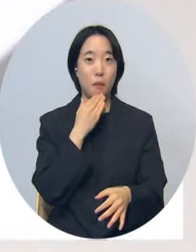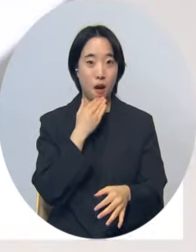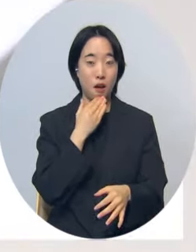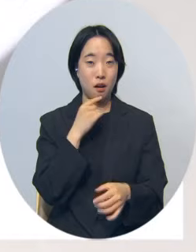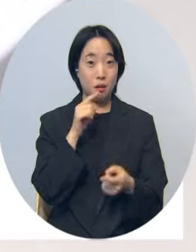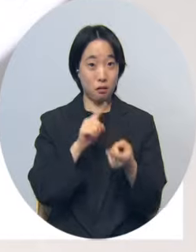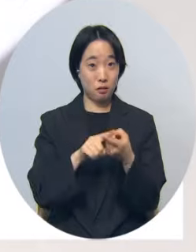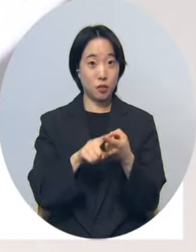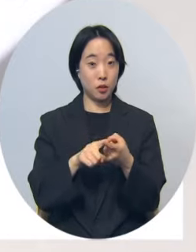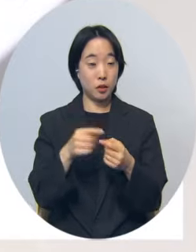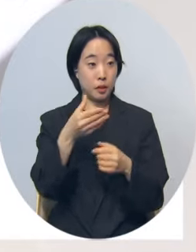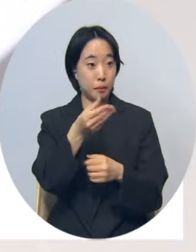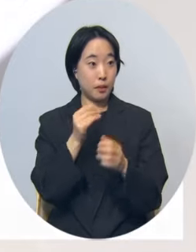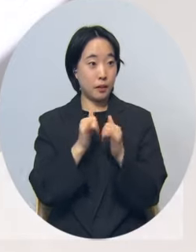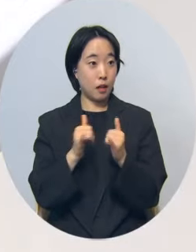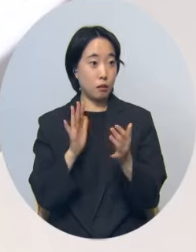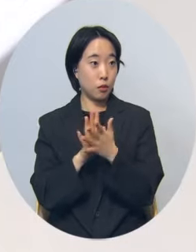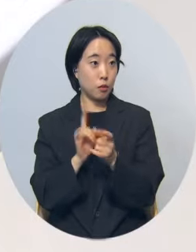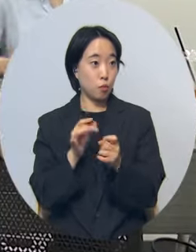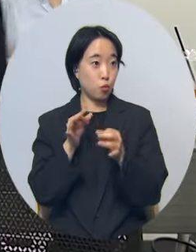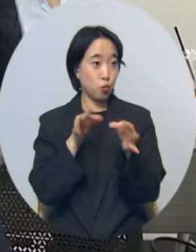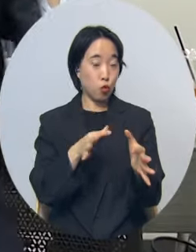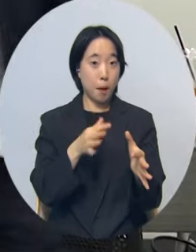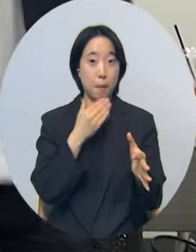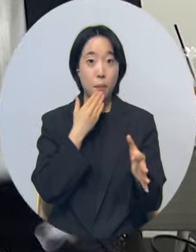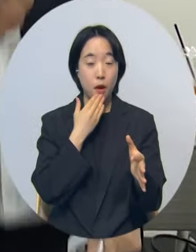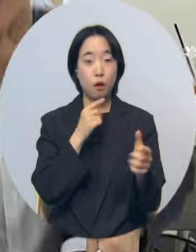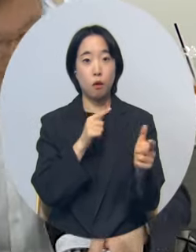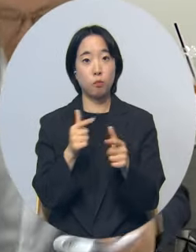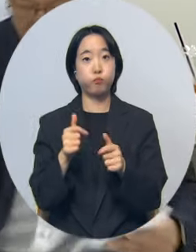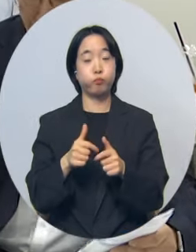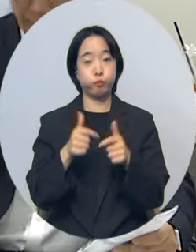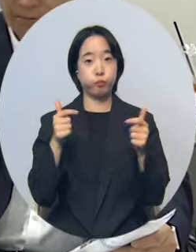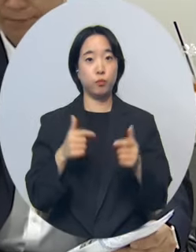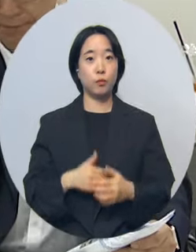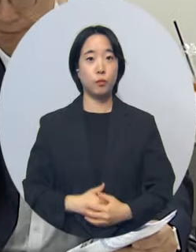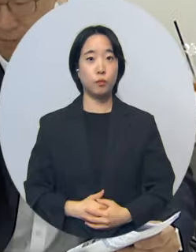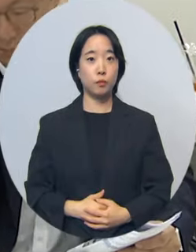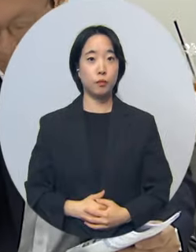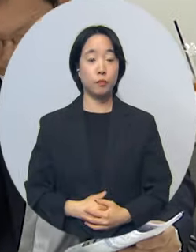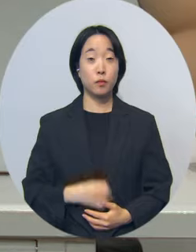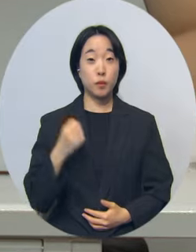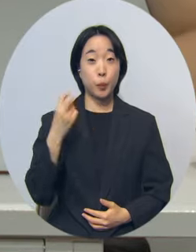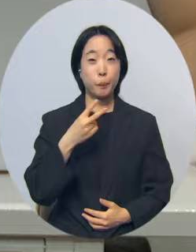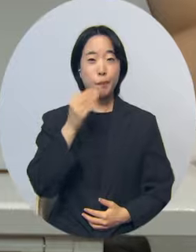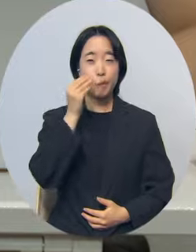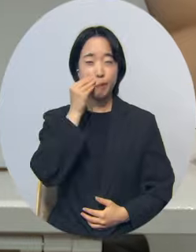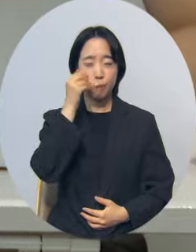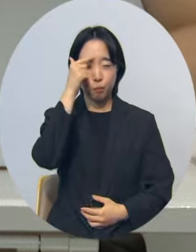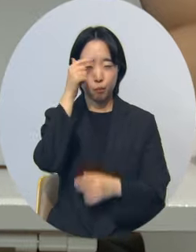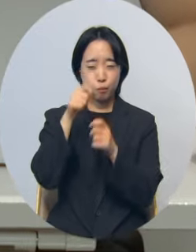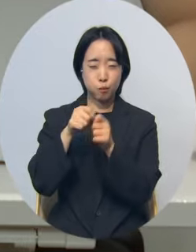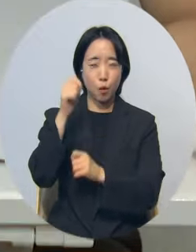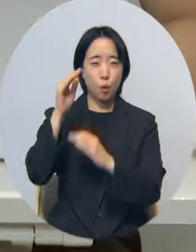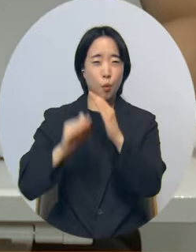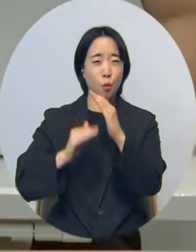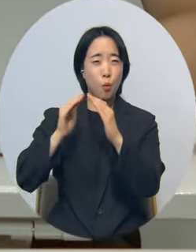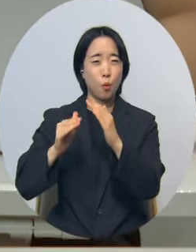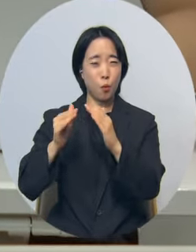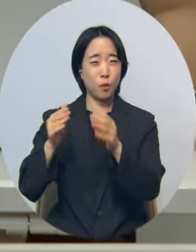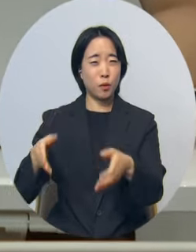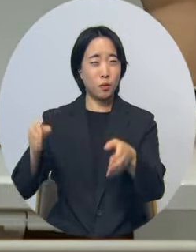임차인 우선 참여도 허용할 계획입니다. 이와 함께 노후 공공청사를 활용한 임대주택 공급에도 속도를